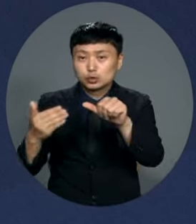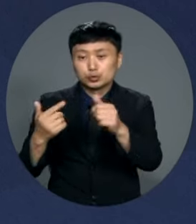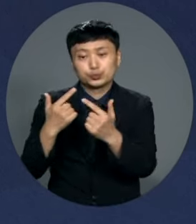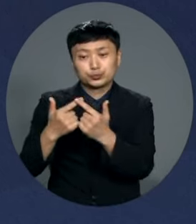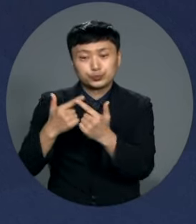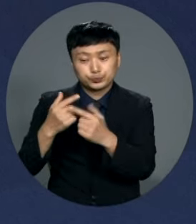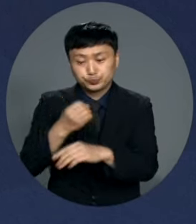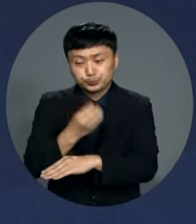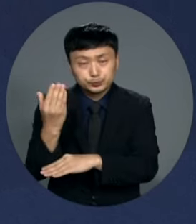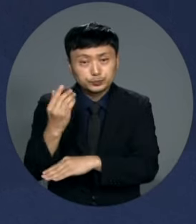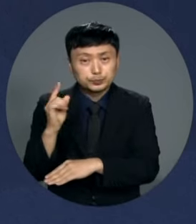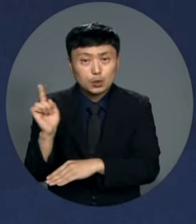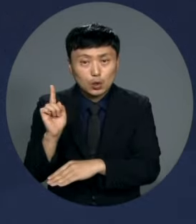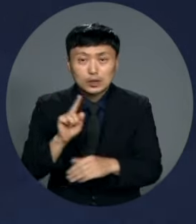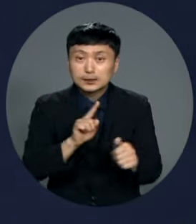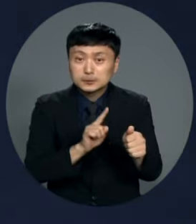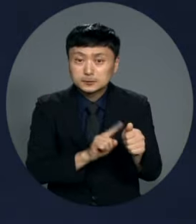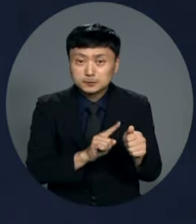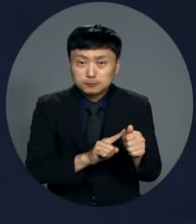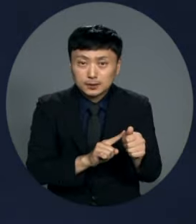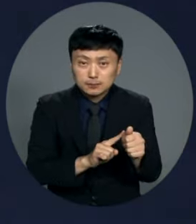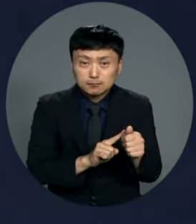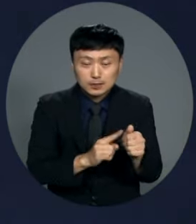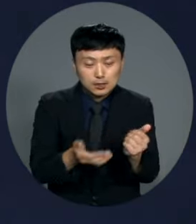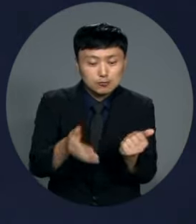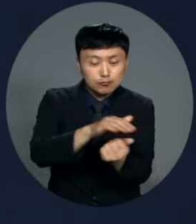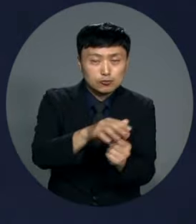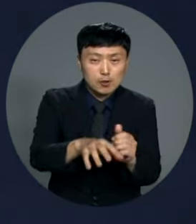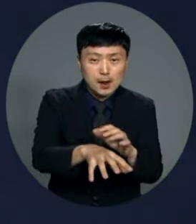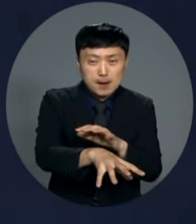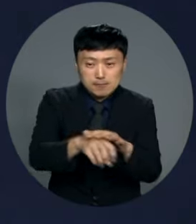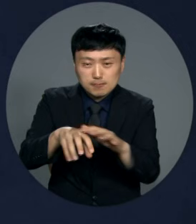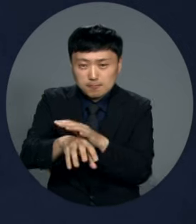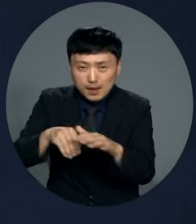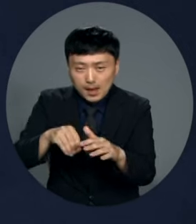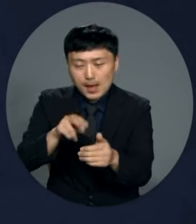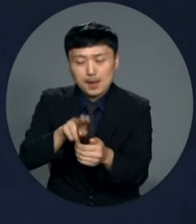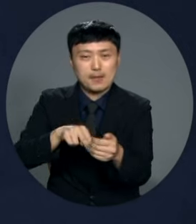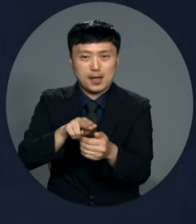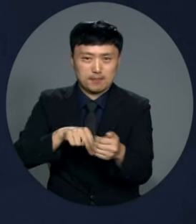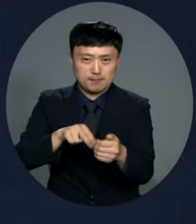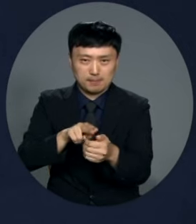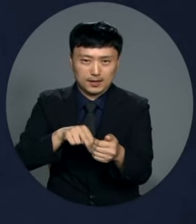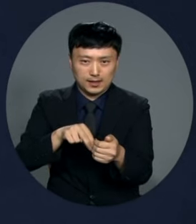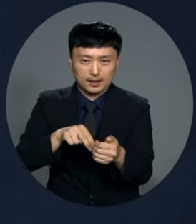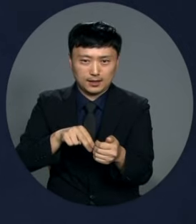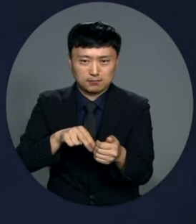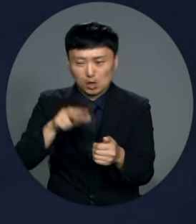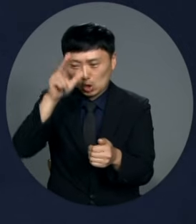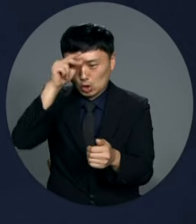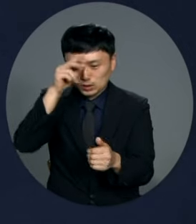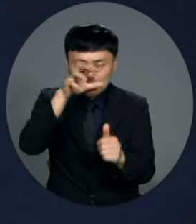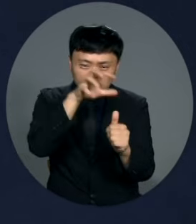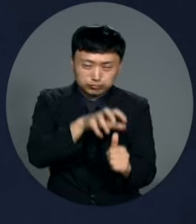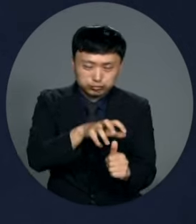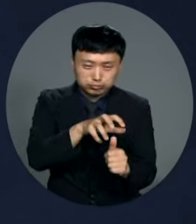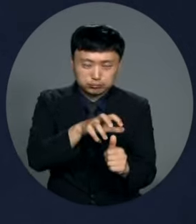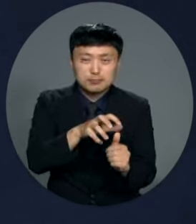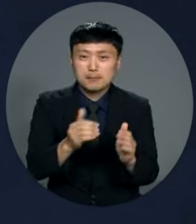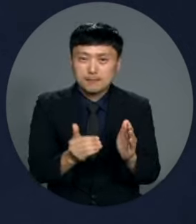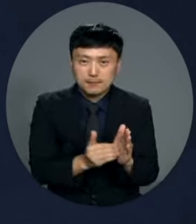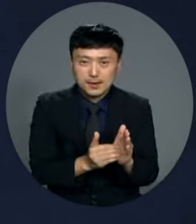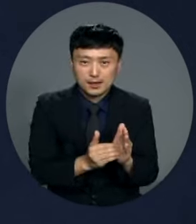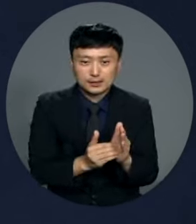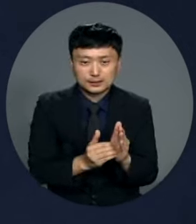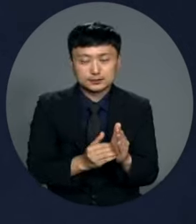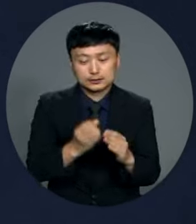부산일보에 모로가 히데오가 유무를 도구라고 판매한 혐의로 자택 등을 압수 수색 당한 뒤 구속됐다는